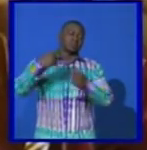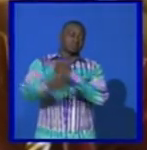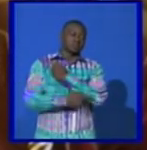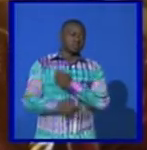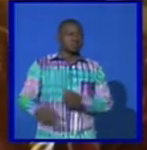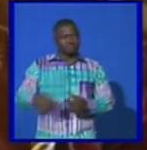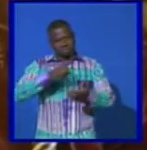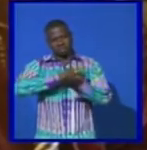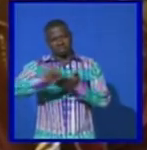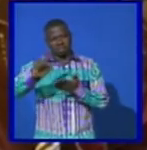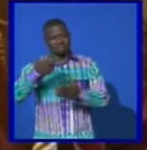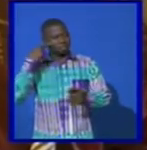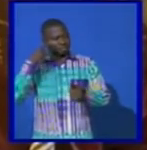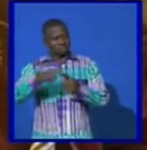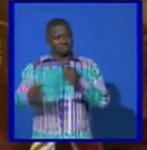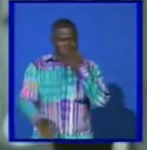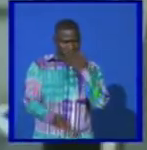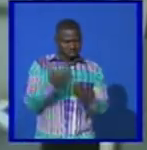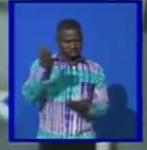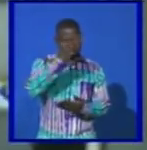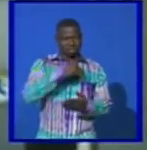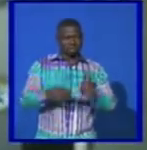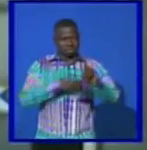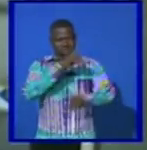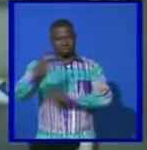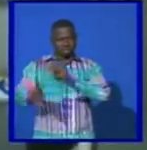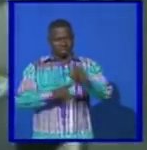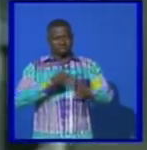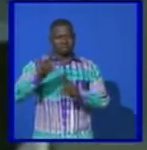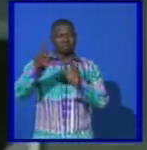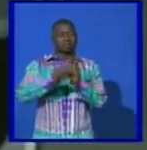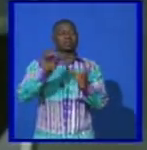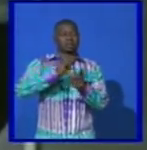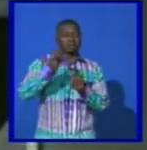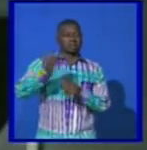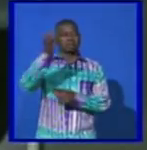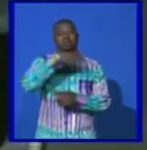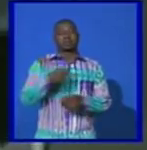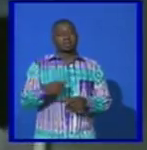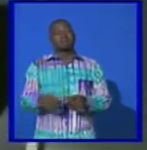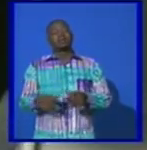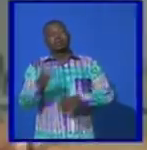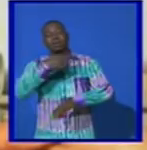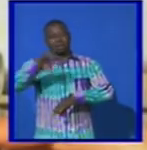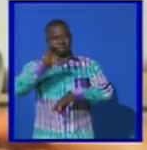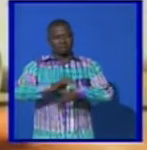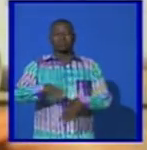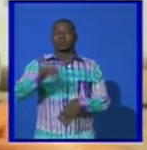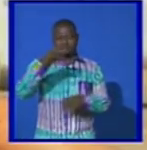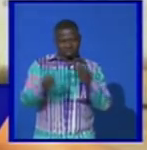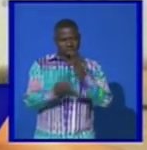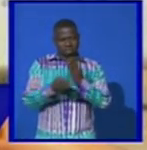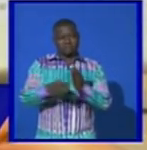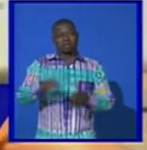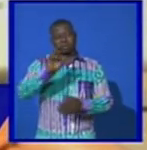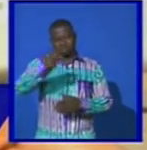Objectif, faciliter le déplacement des populations entre les capitales économiques et politiques burkinabées. Il faut dire que l'ouverture